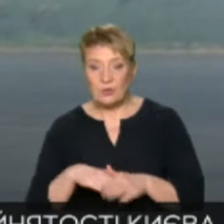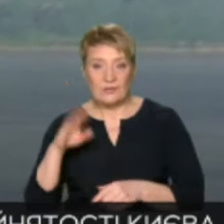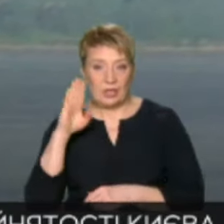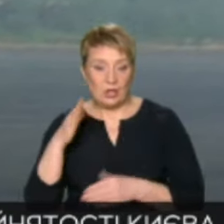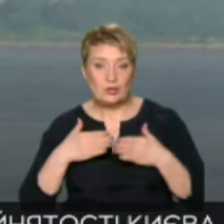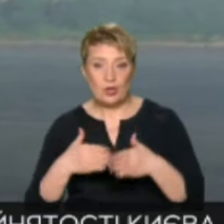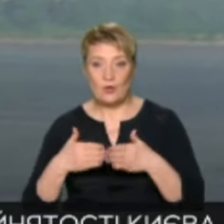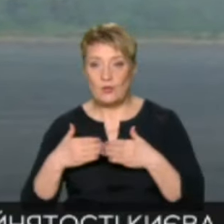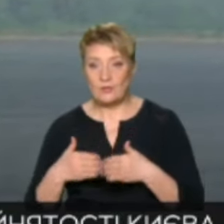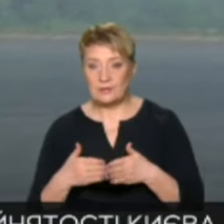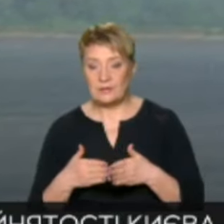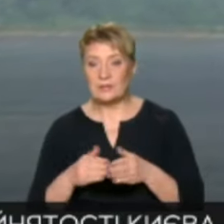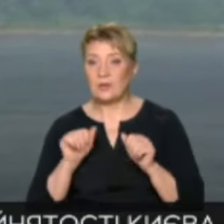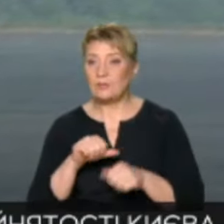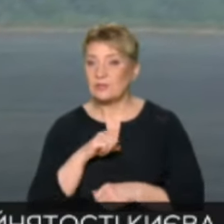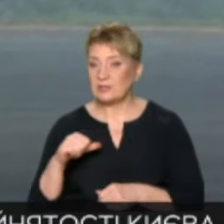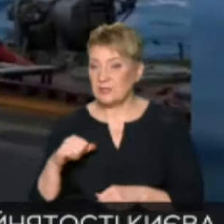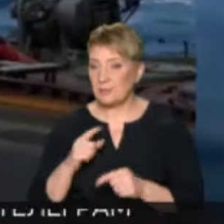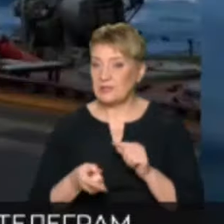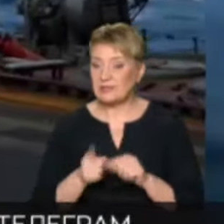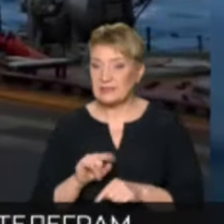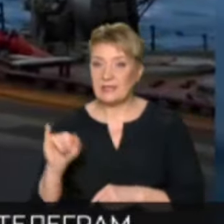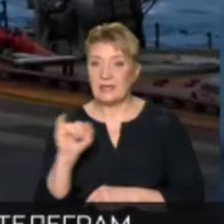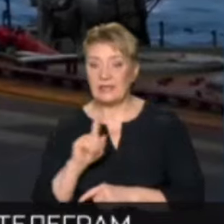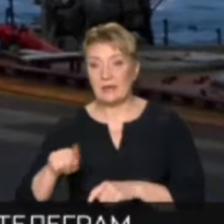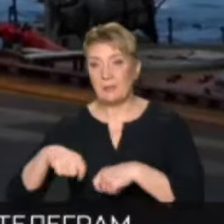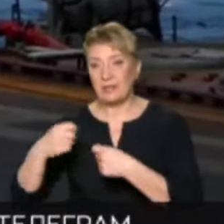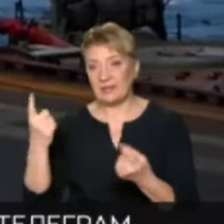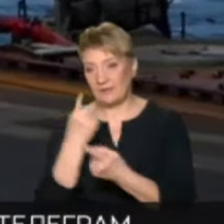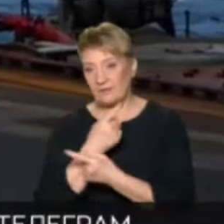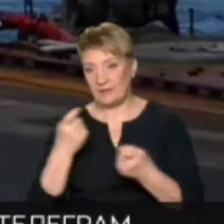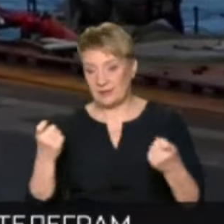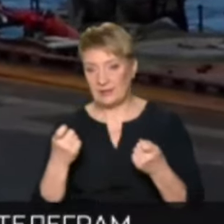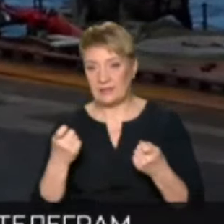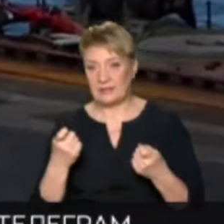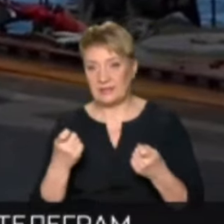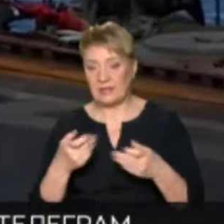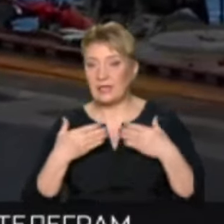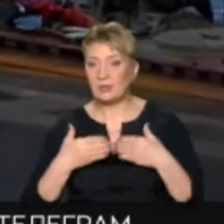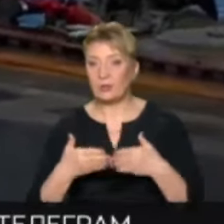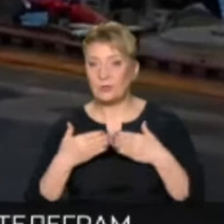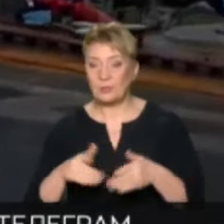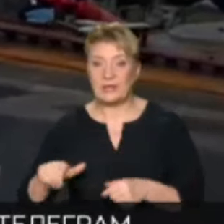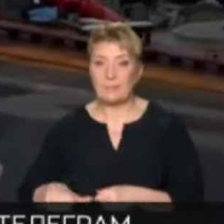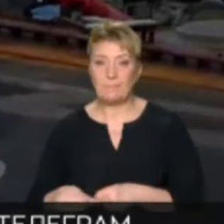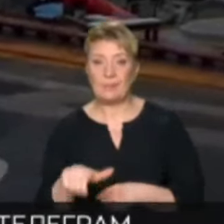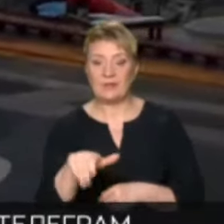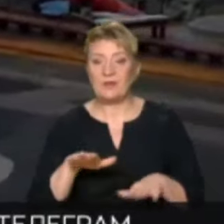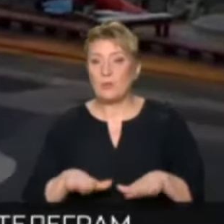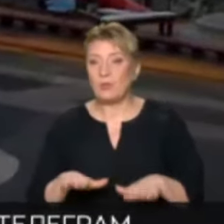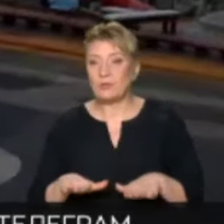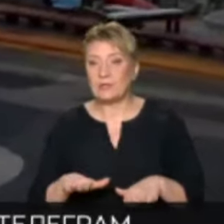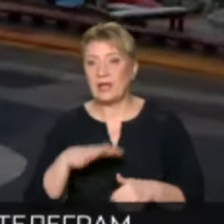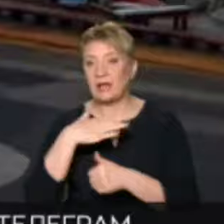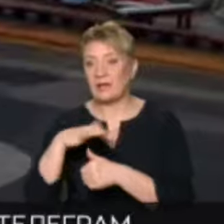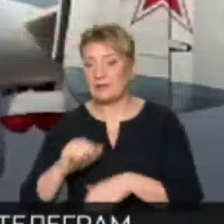може як самостійно знищувати їх, так і передавати дані про ці цілі на корабельні й берегові пункти. Зазвичай такі гелікоптери